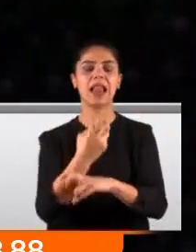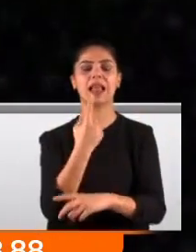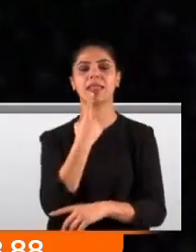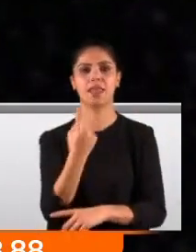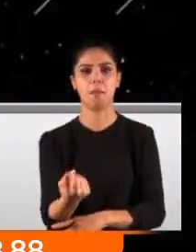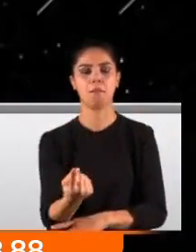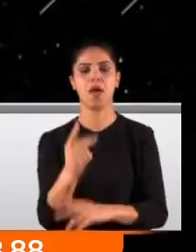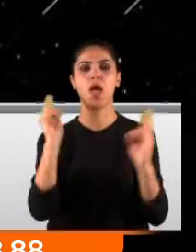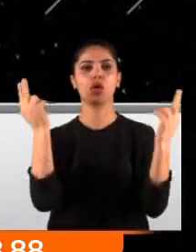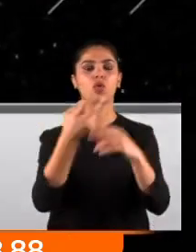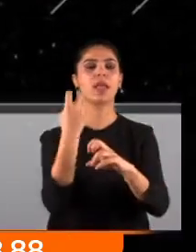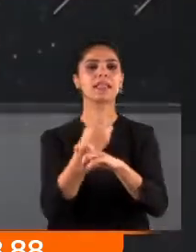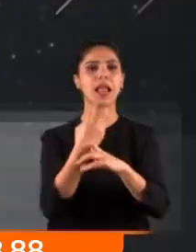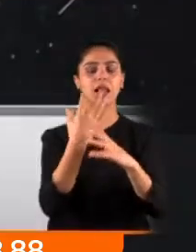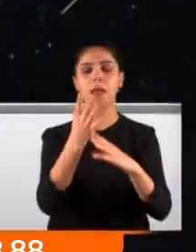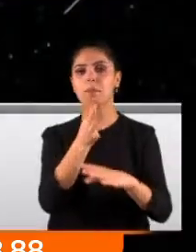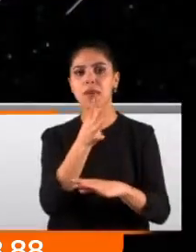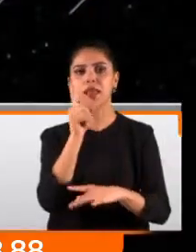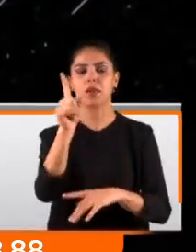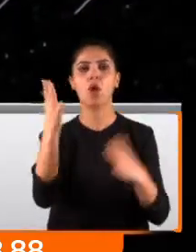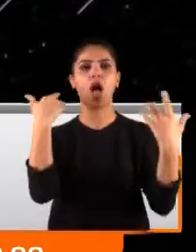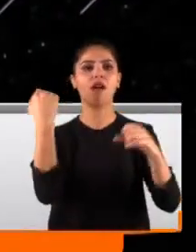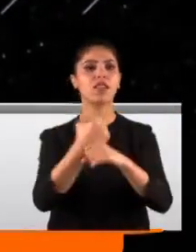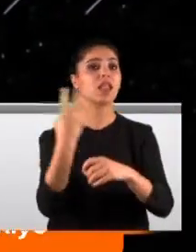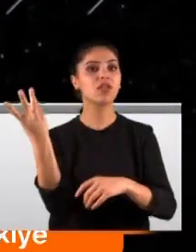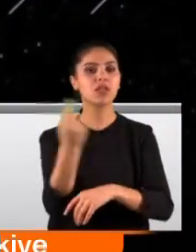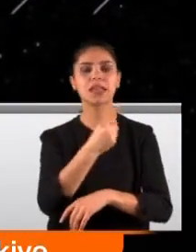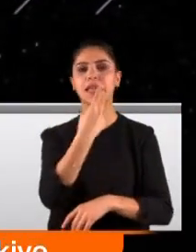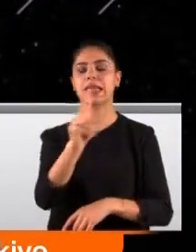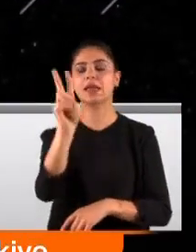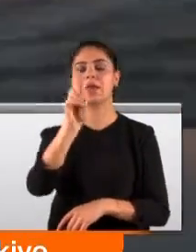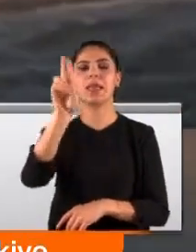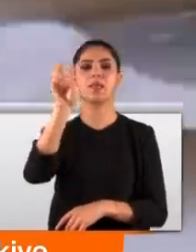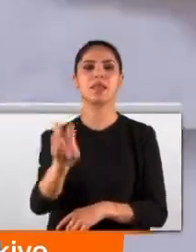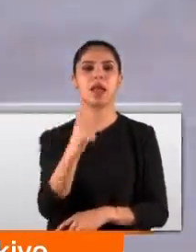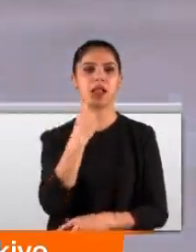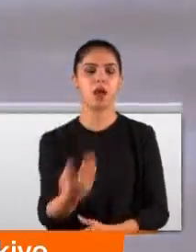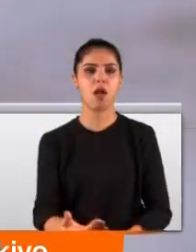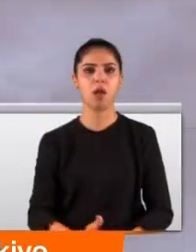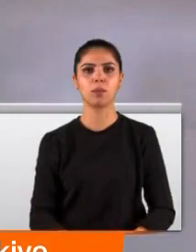sınıflandırıyor. Dünyayı tehdit ettiği bilinen göktaşı sayısı ise 2078.